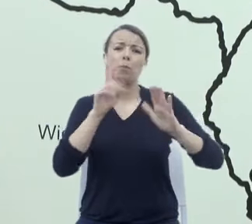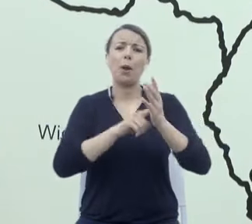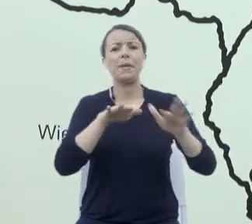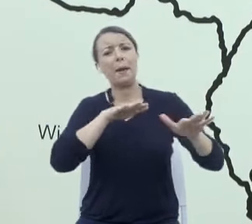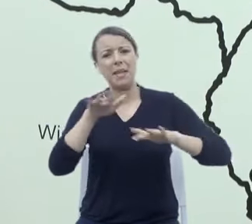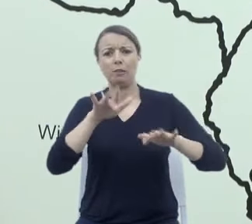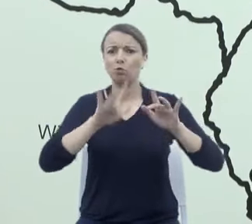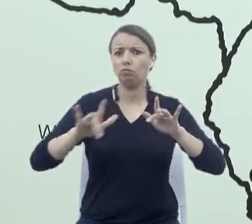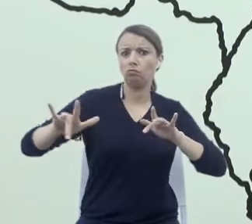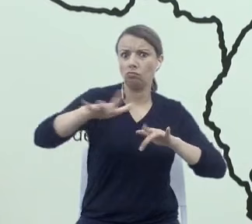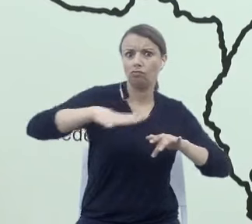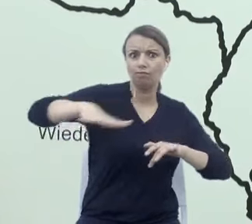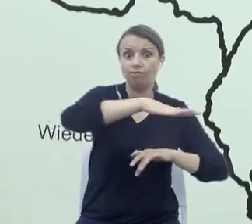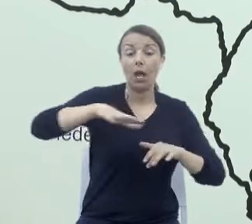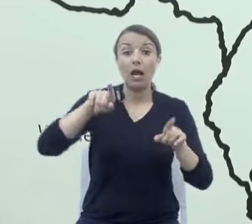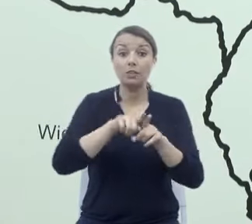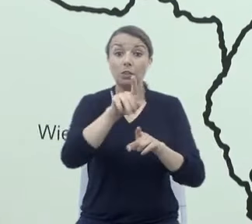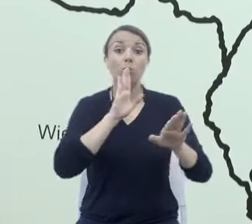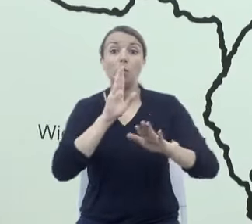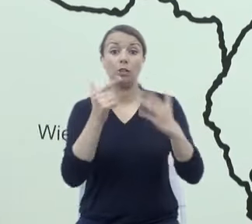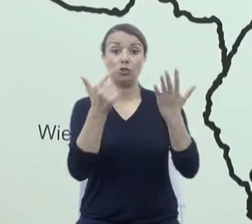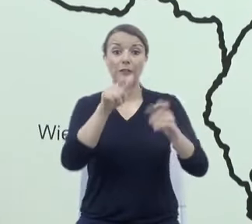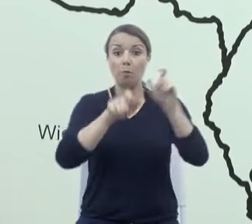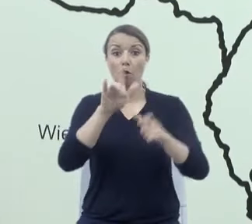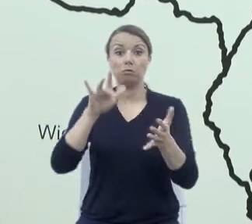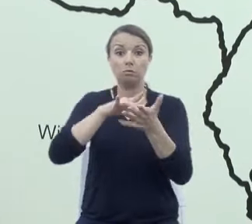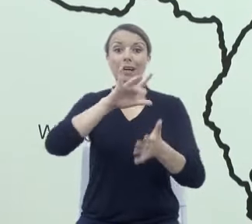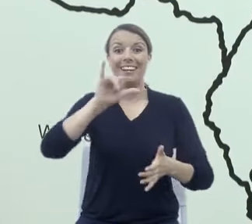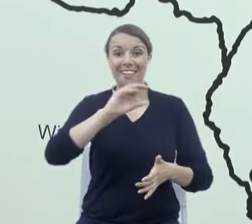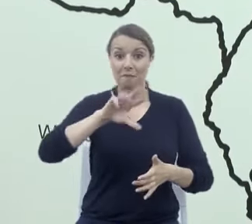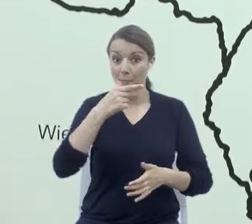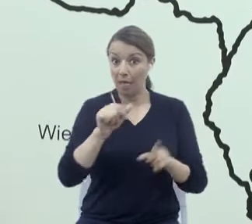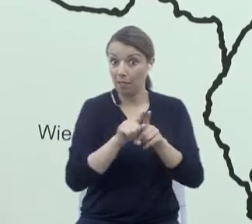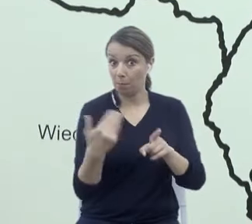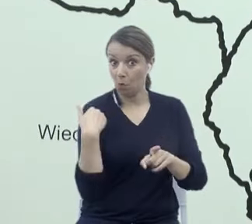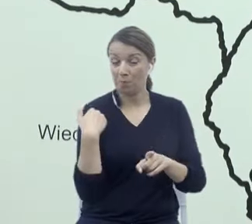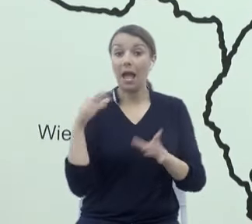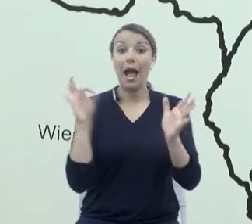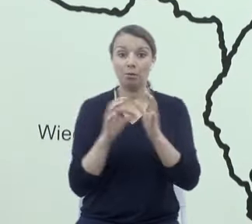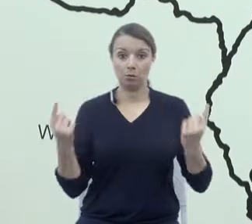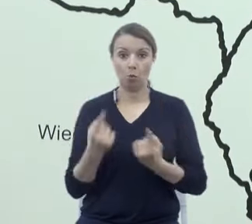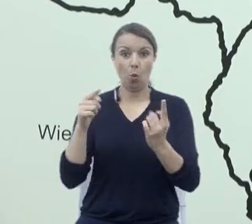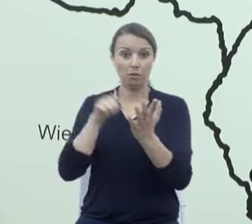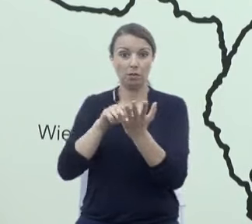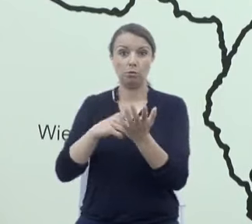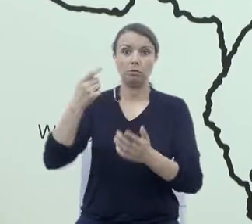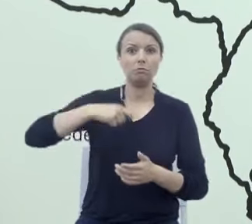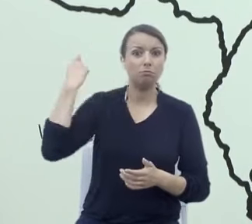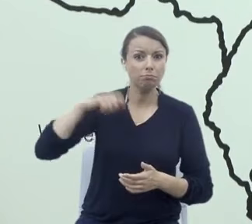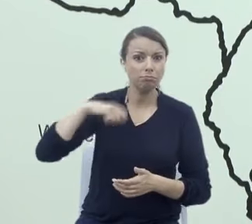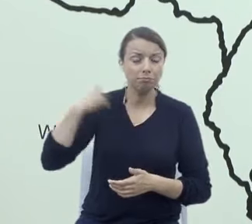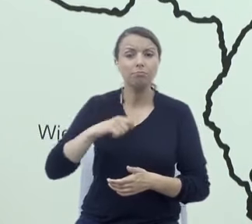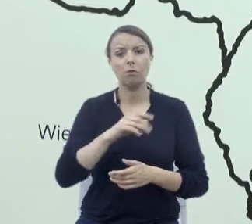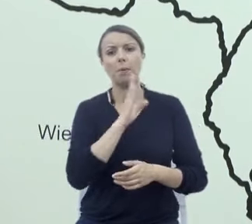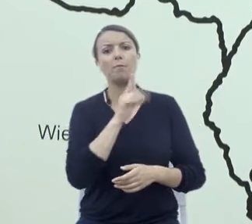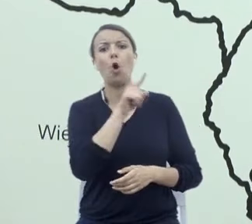7 osób była w Jedwabnym. I oni tam w czasie tych zajść, tego pogromu i mordu, prawdopodobnie siedzieli, nie wychodzili